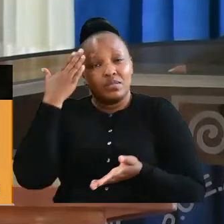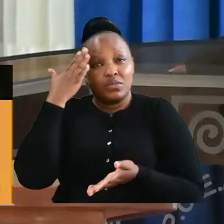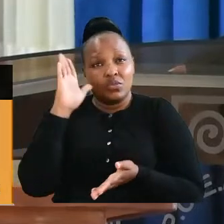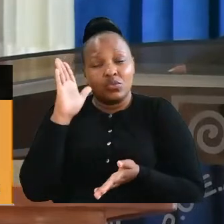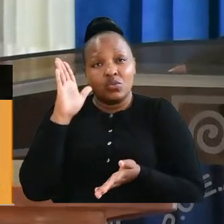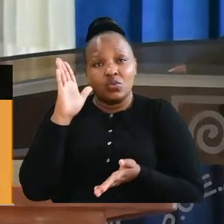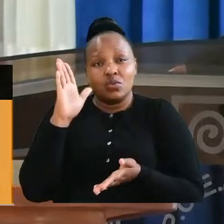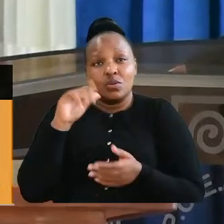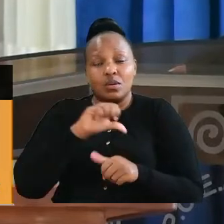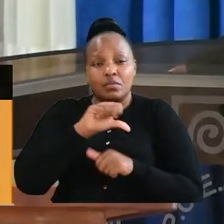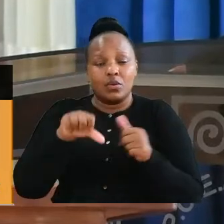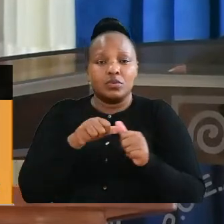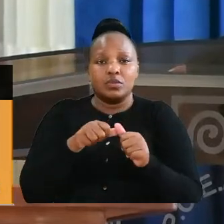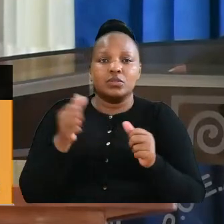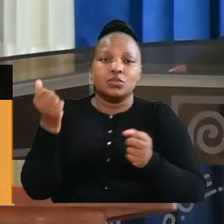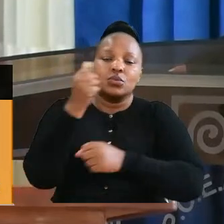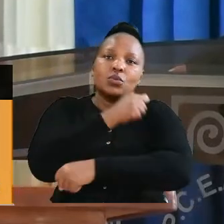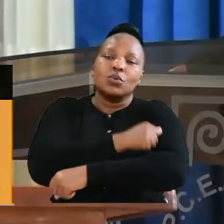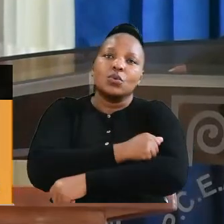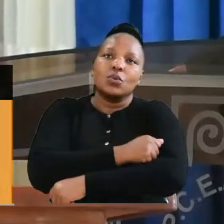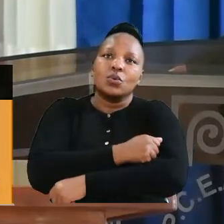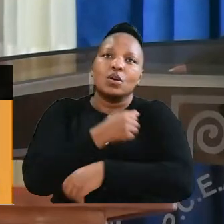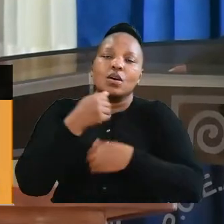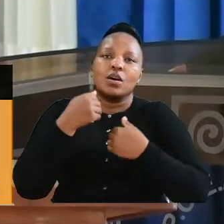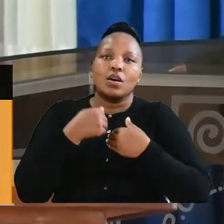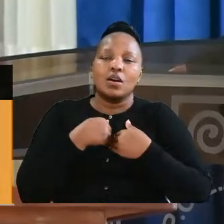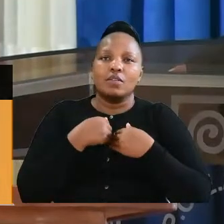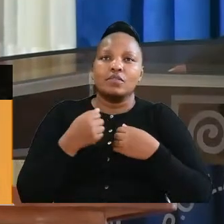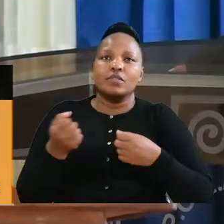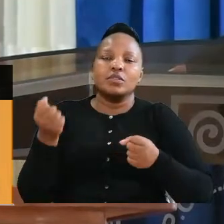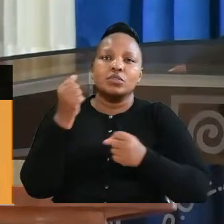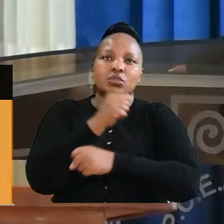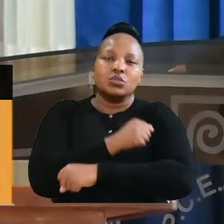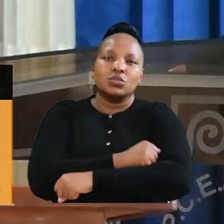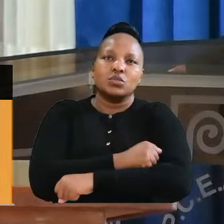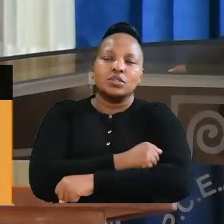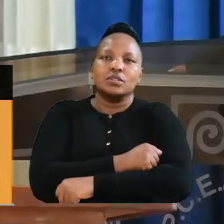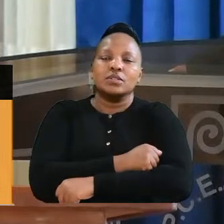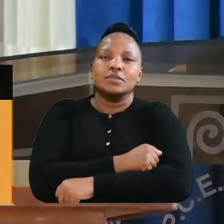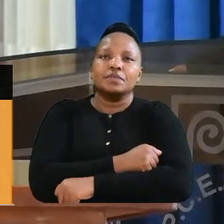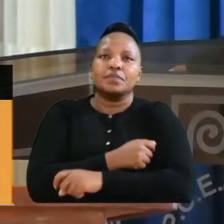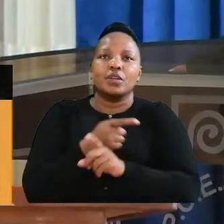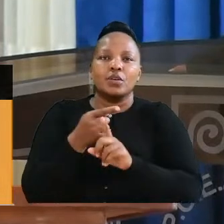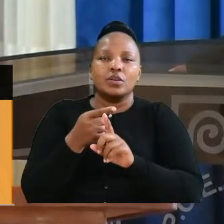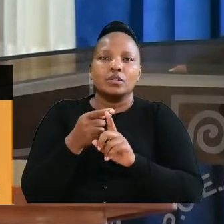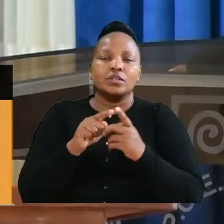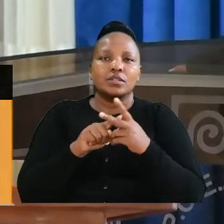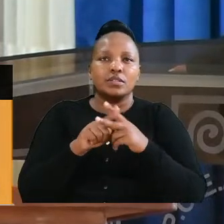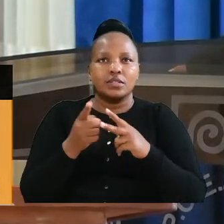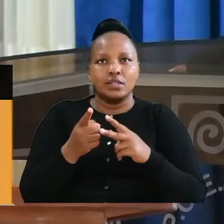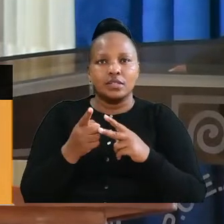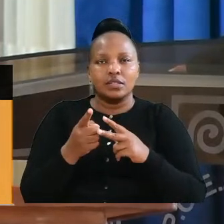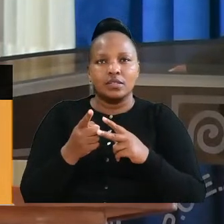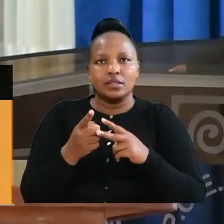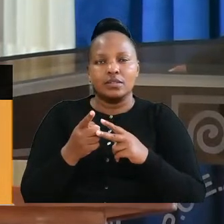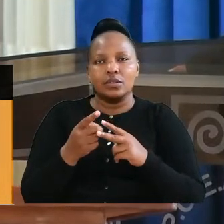historia yake, tumekuwa na wanafunzi wa KCPE kutoka mwaka wa